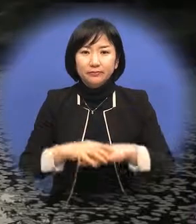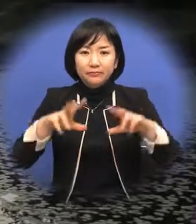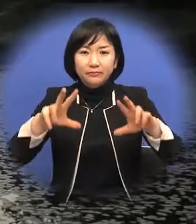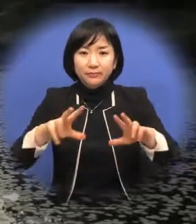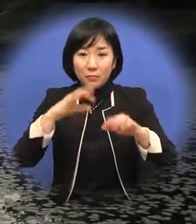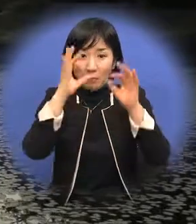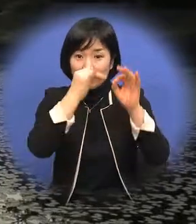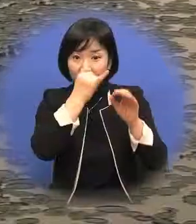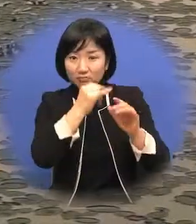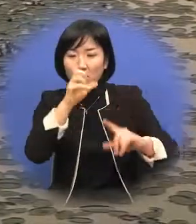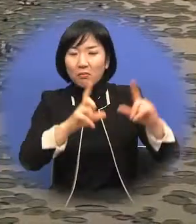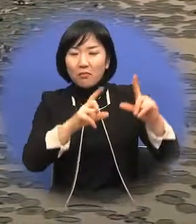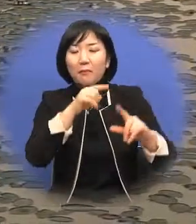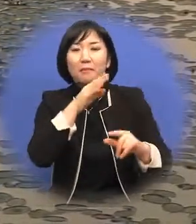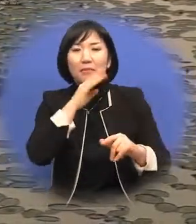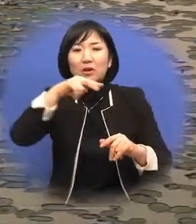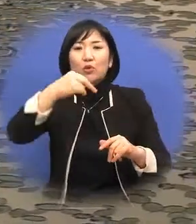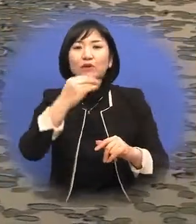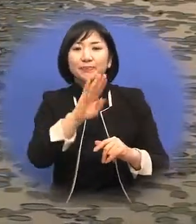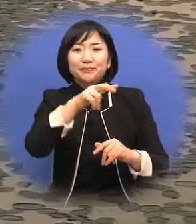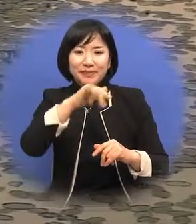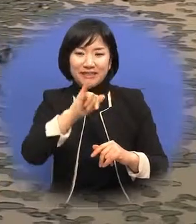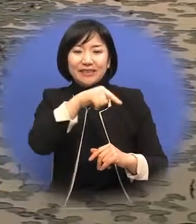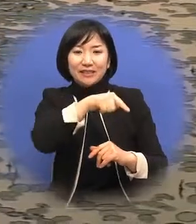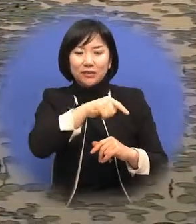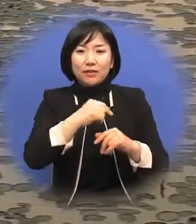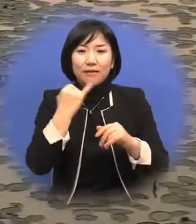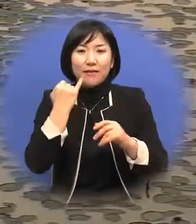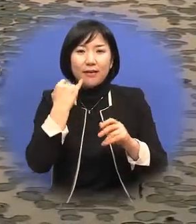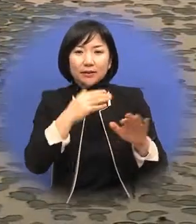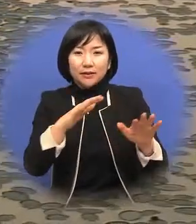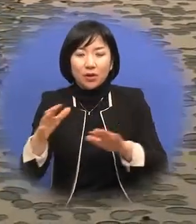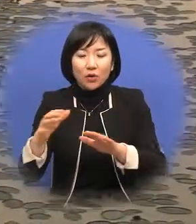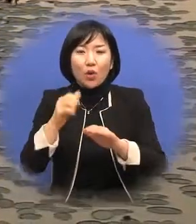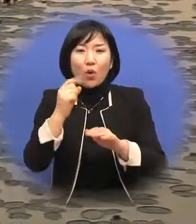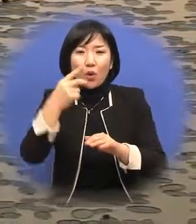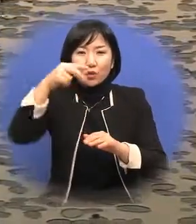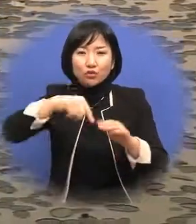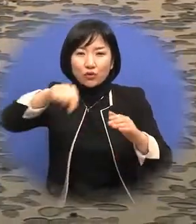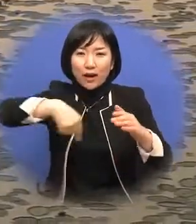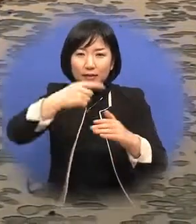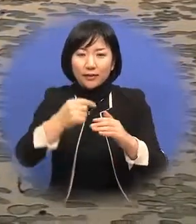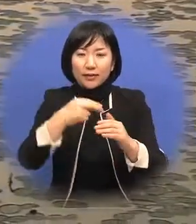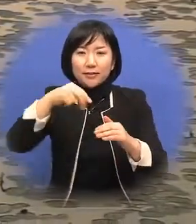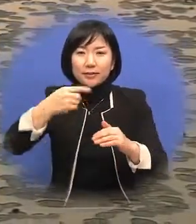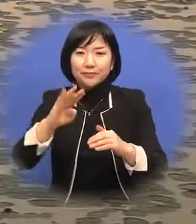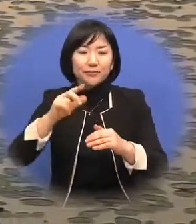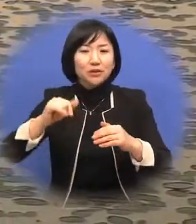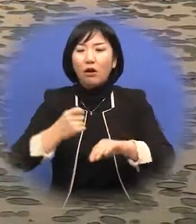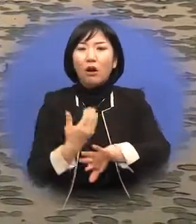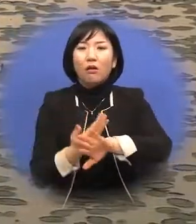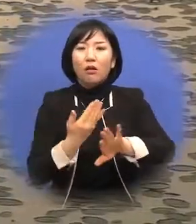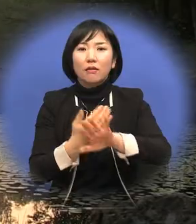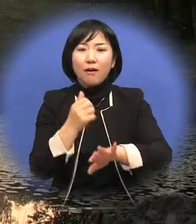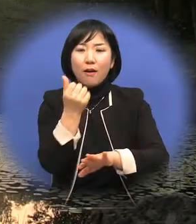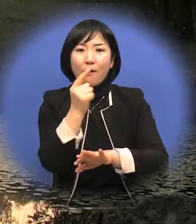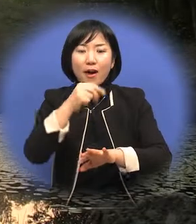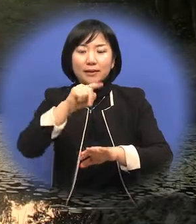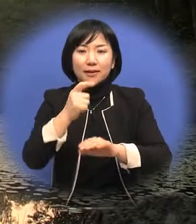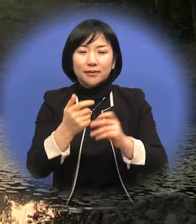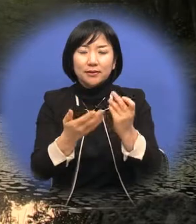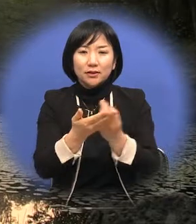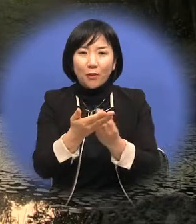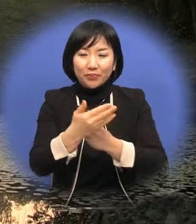지금 보고 계신 장면이 바로 숲지인데요. 하천이나 호수 유역에 형성된 숲지와 달리 화산섬